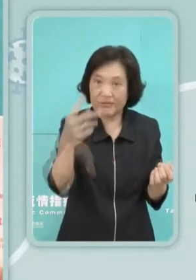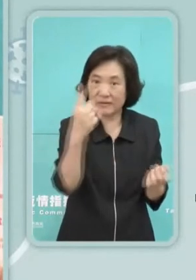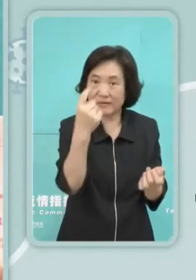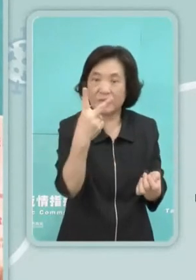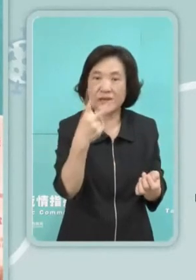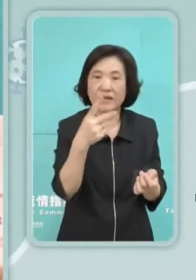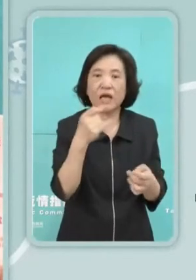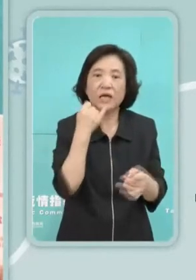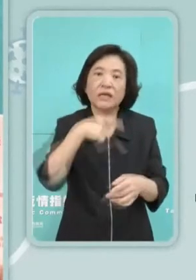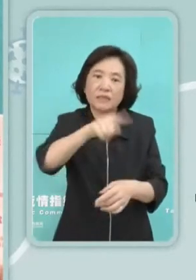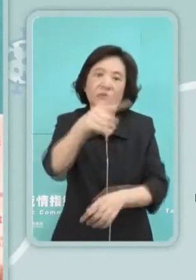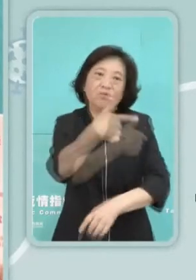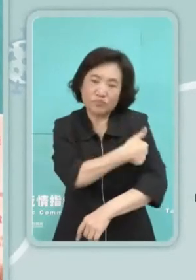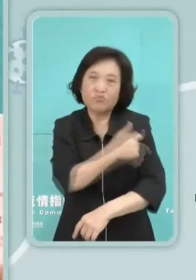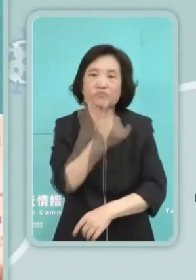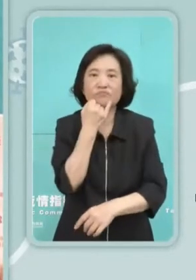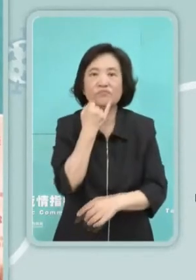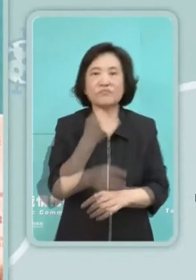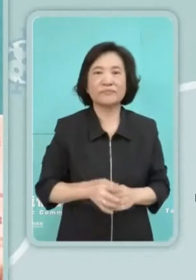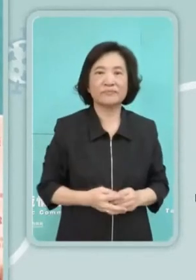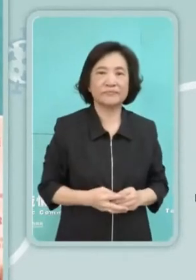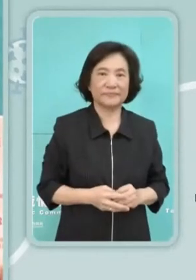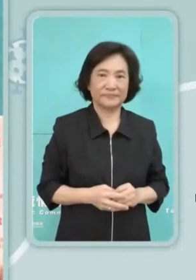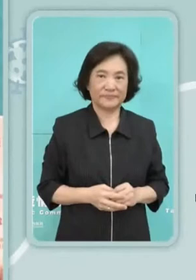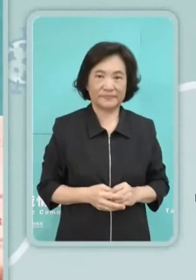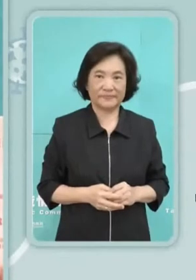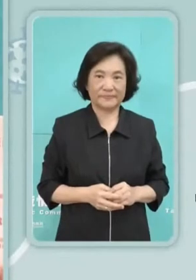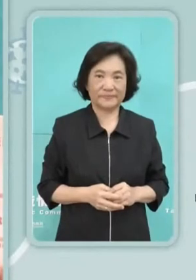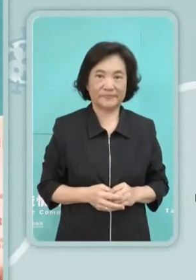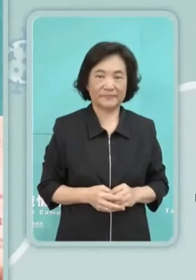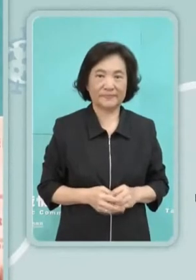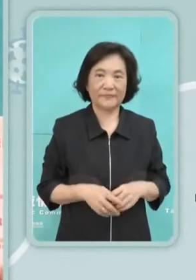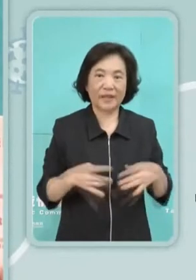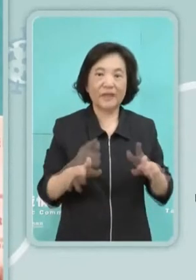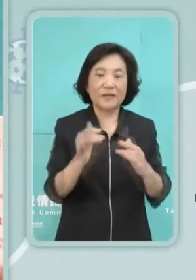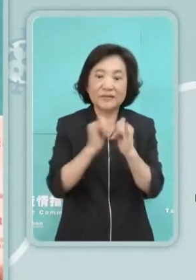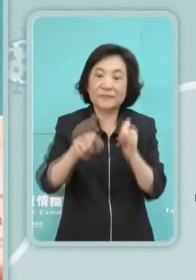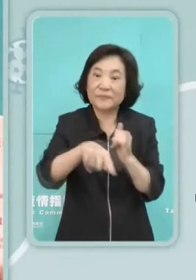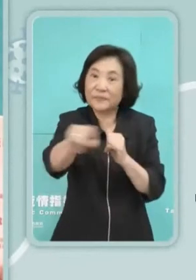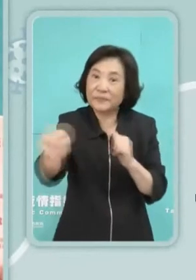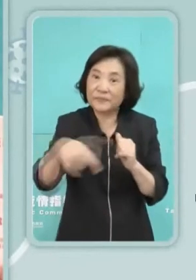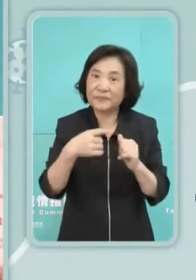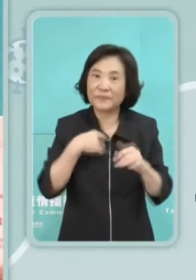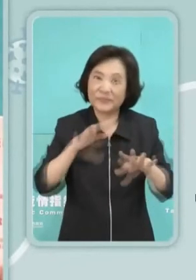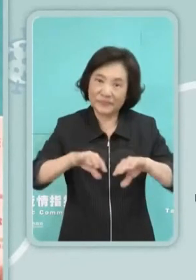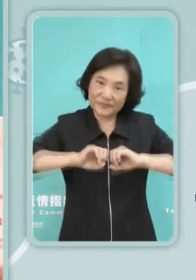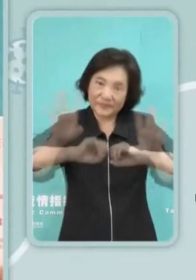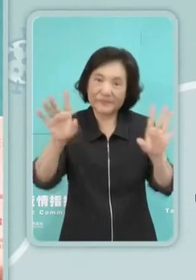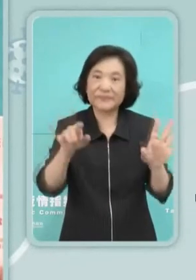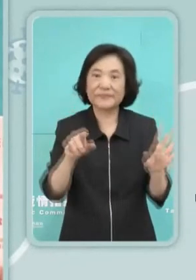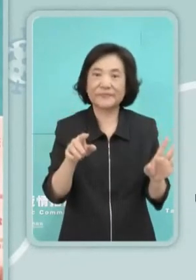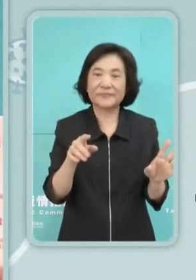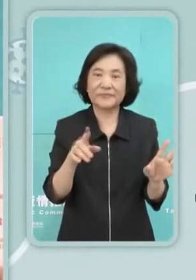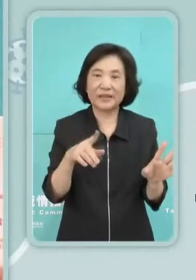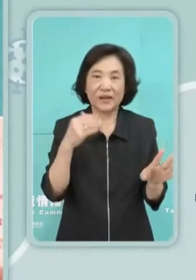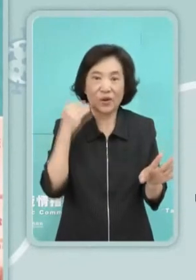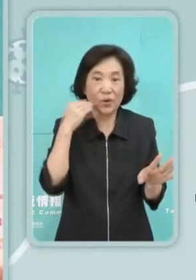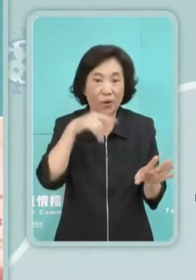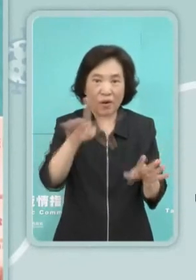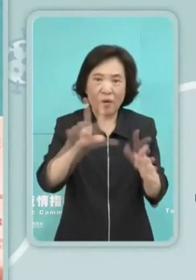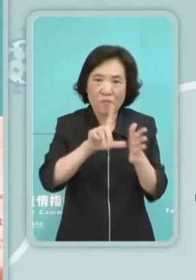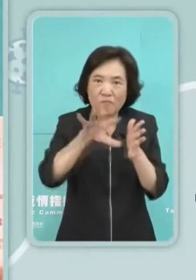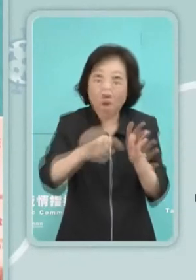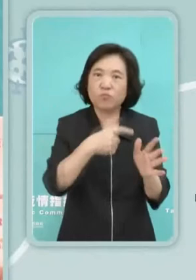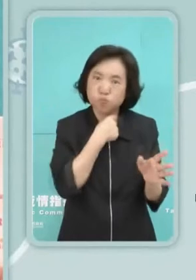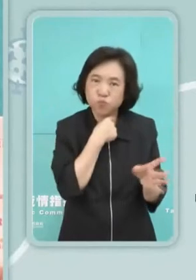是可以继续的来提供服务。所以市民朋友，我们希望说把握这个时